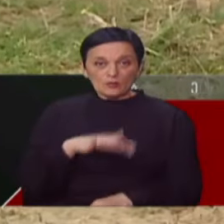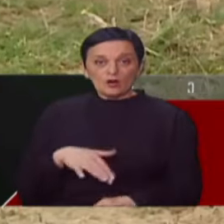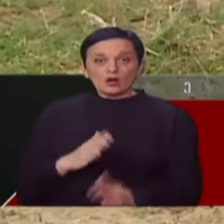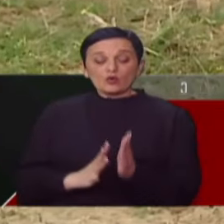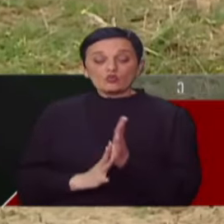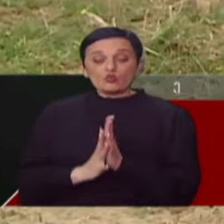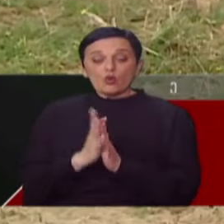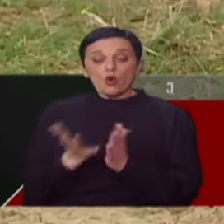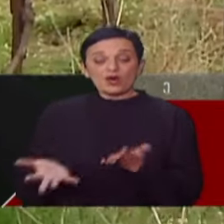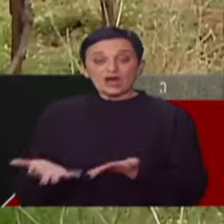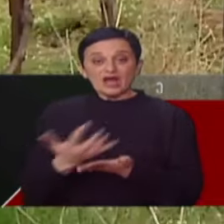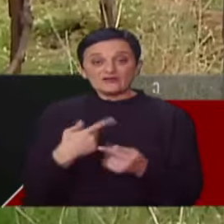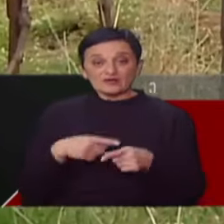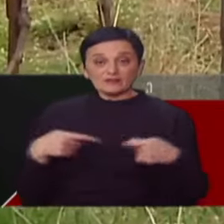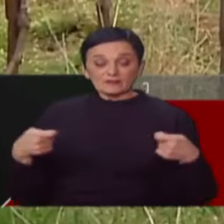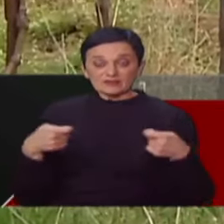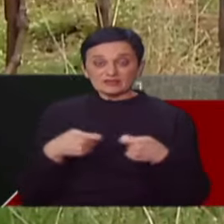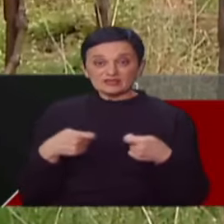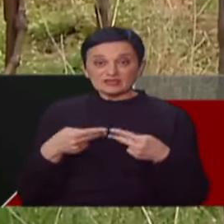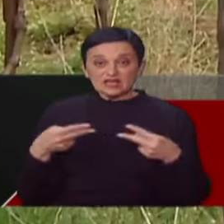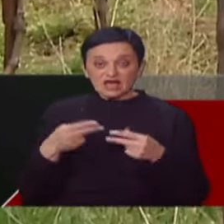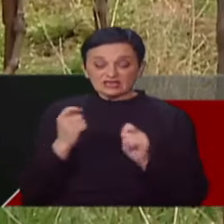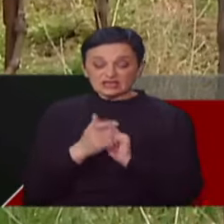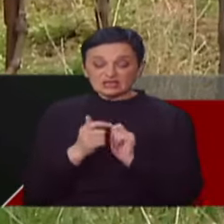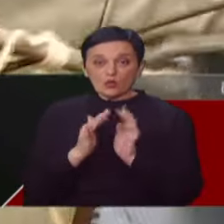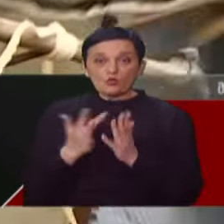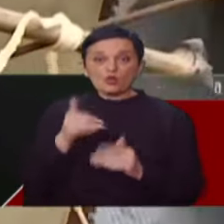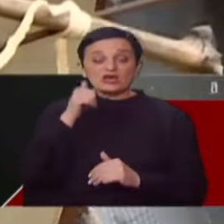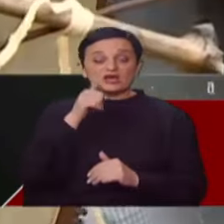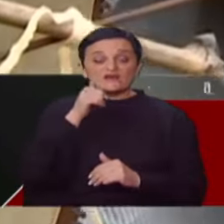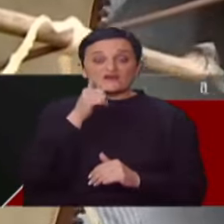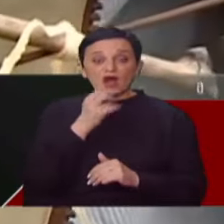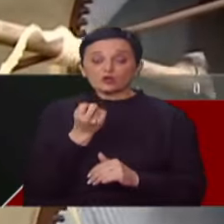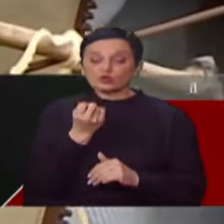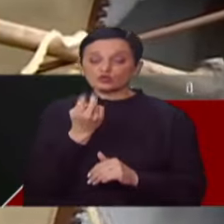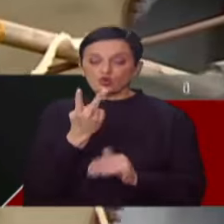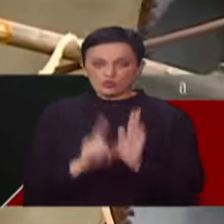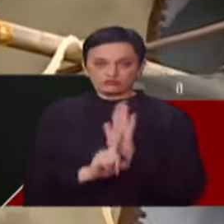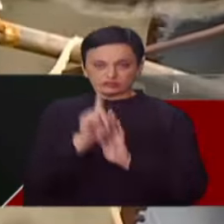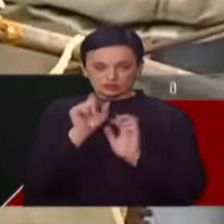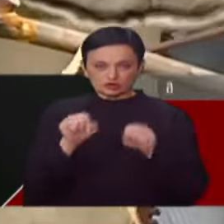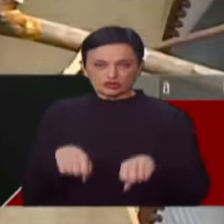მოსავლის ასაღები ტექნიკის თანადაფინანსებაზე მოთხოვნის შეტანა ხვალ დღის 12 საათიდან იქნება შესაძლებელი.